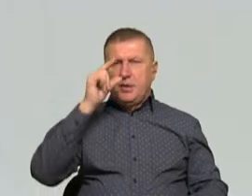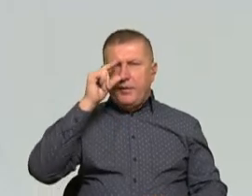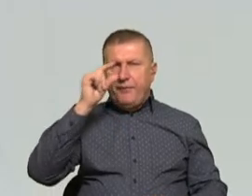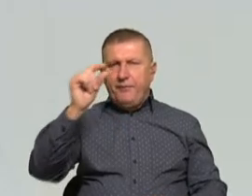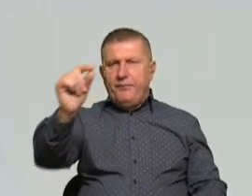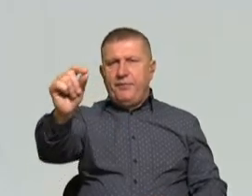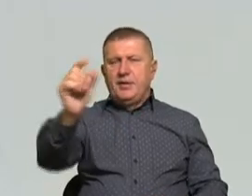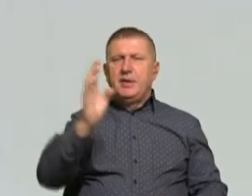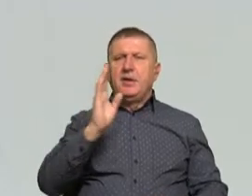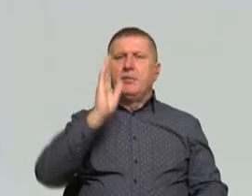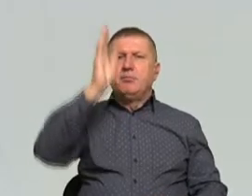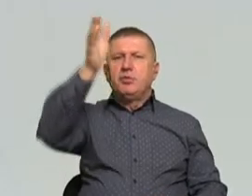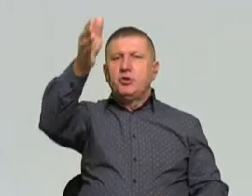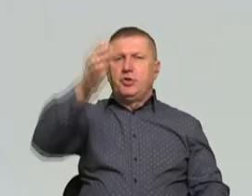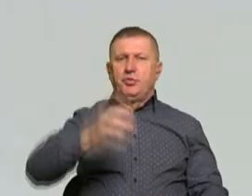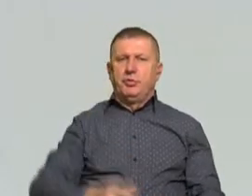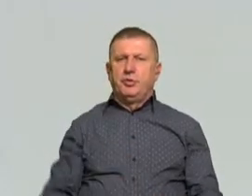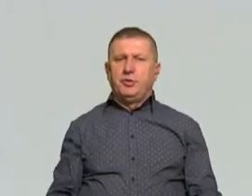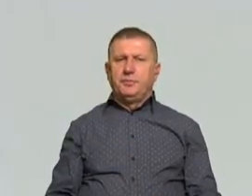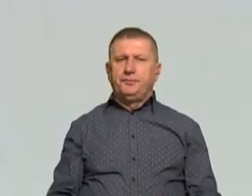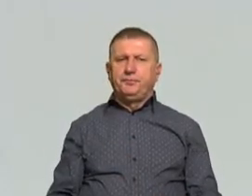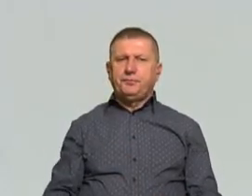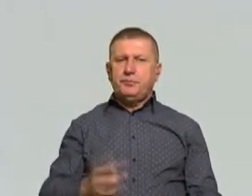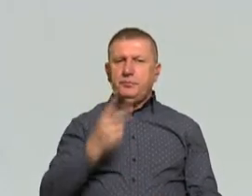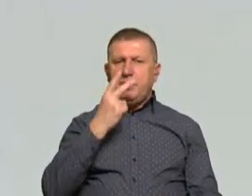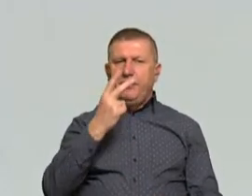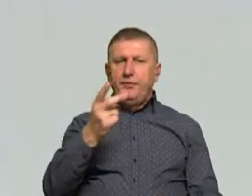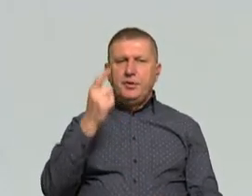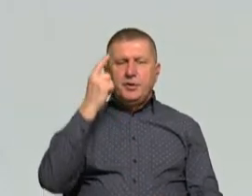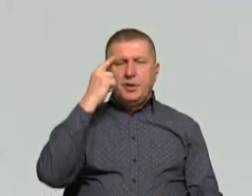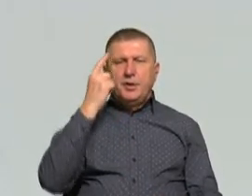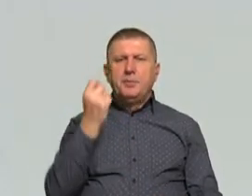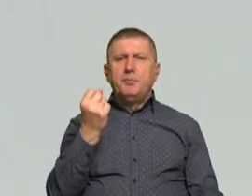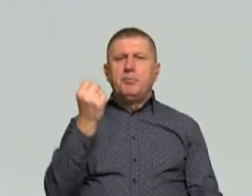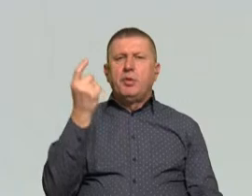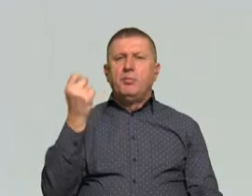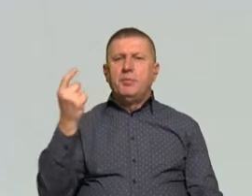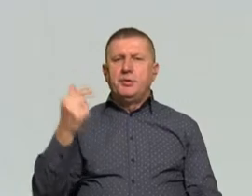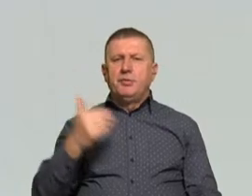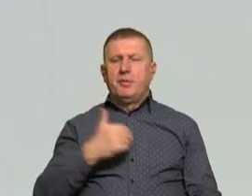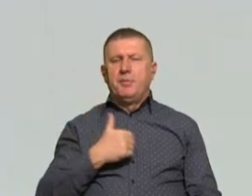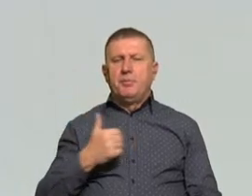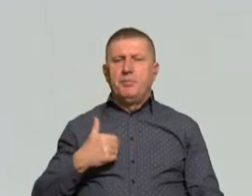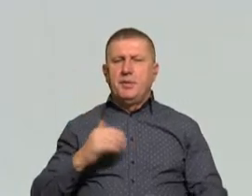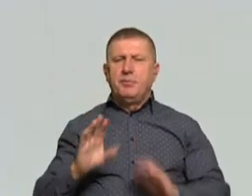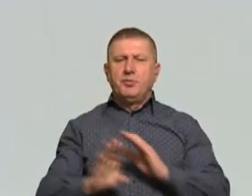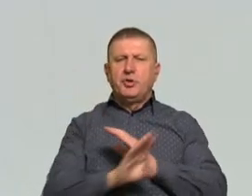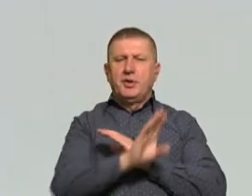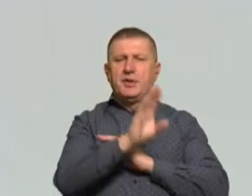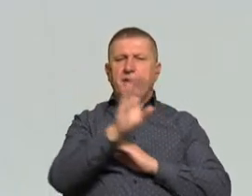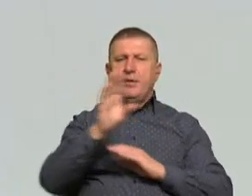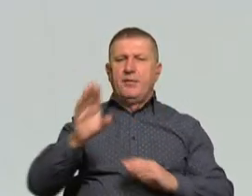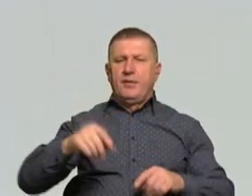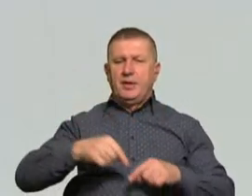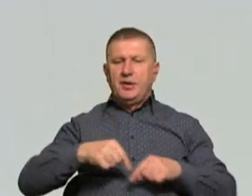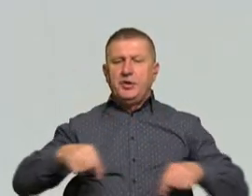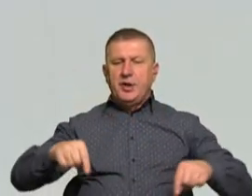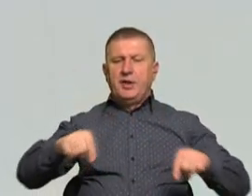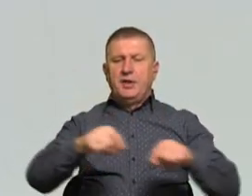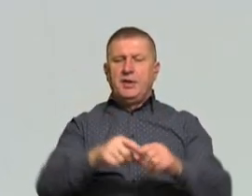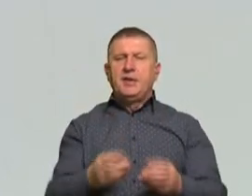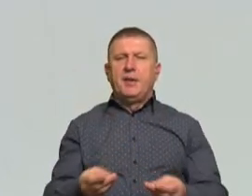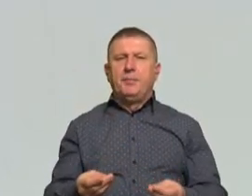przyszłości. Sami państwo dzisiaj widzieli, jakie tutaj są pomysły. No, my przedstawiliśmy ten pomysł tej dzielnicy biznesowej. No, uważamy, że to